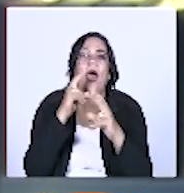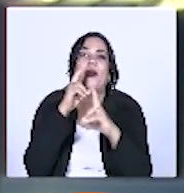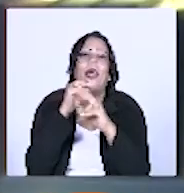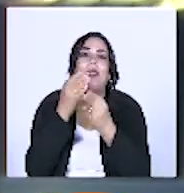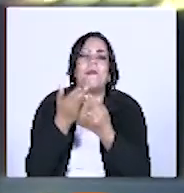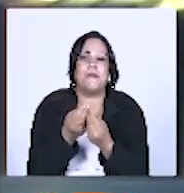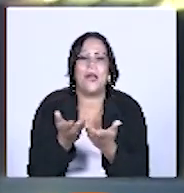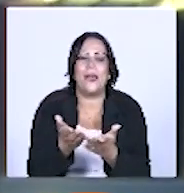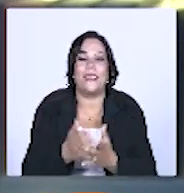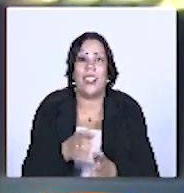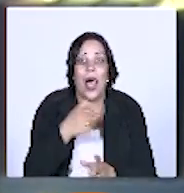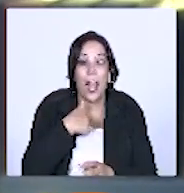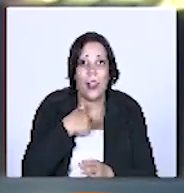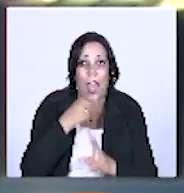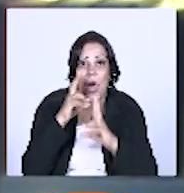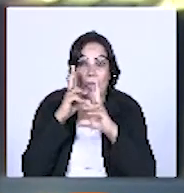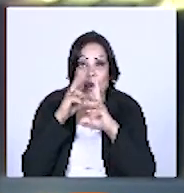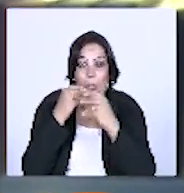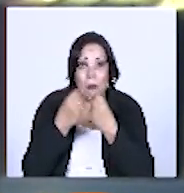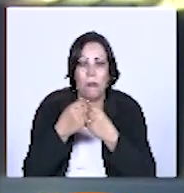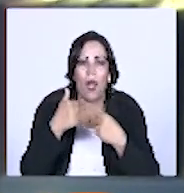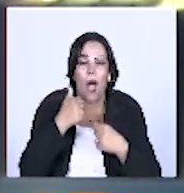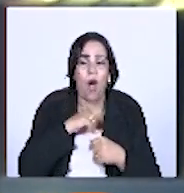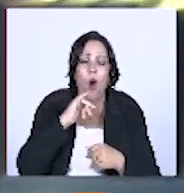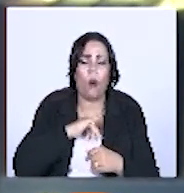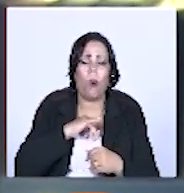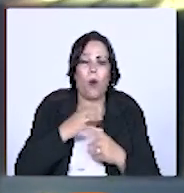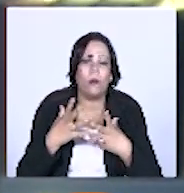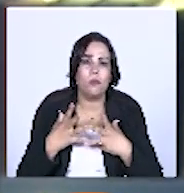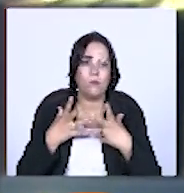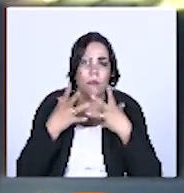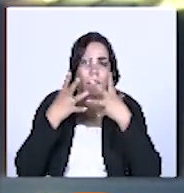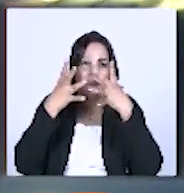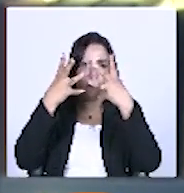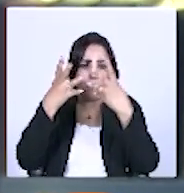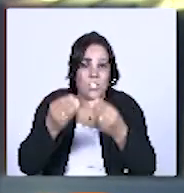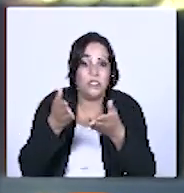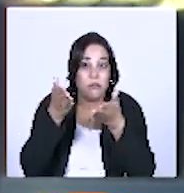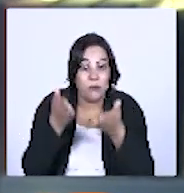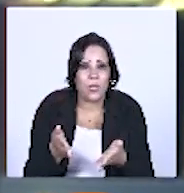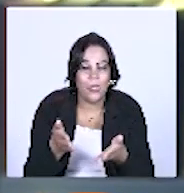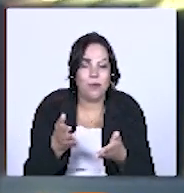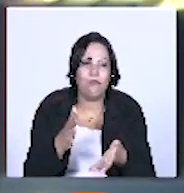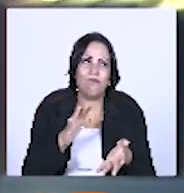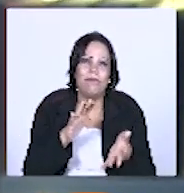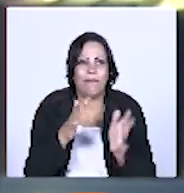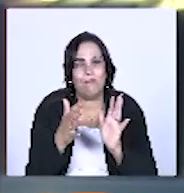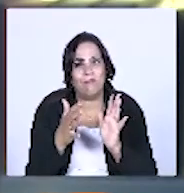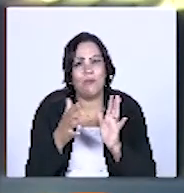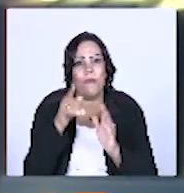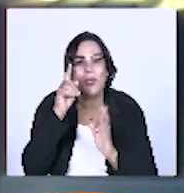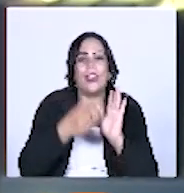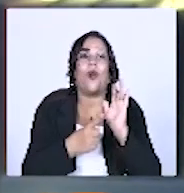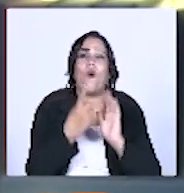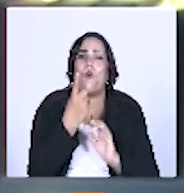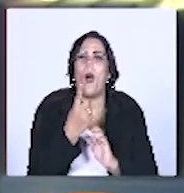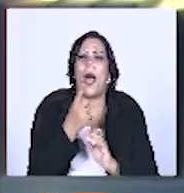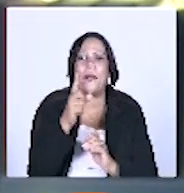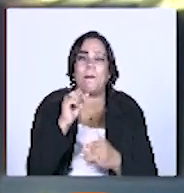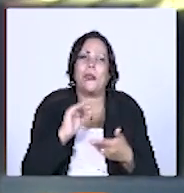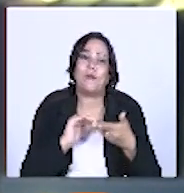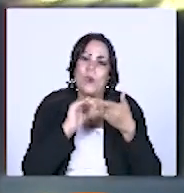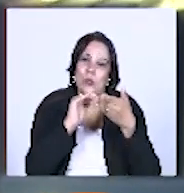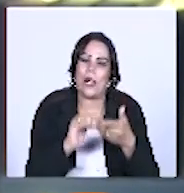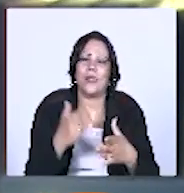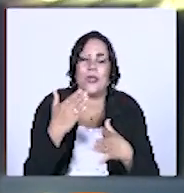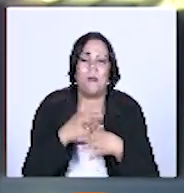معاه مجرد ان انا اتكلم واخرج المخاوف اللي جوايا دي اعتقد ان ده هيبقى احد السبل